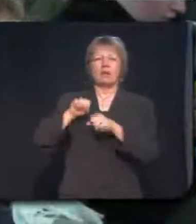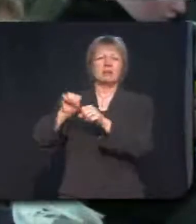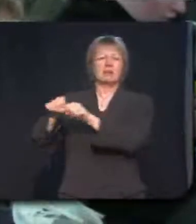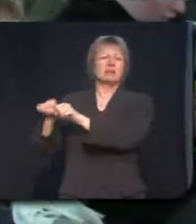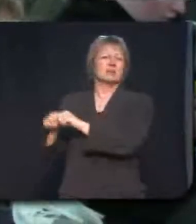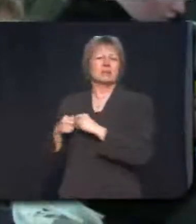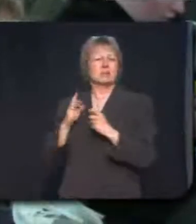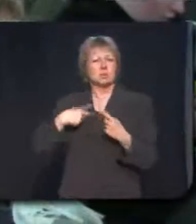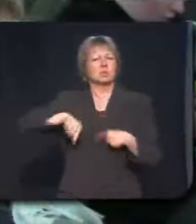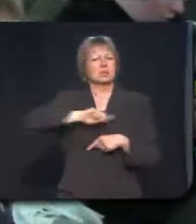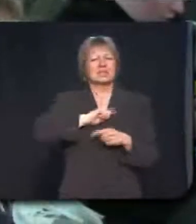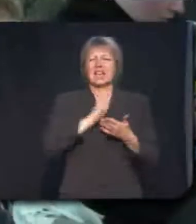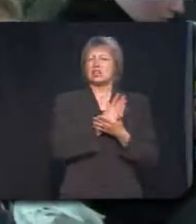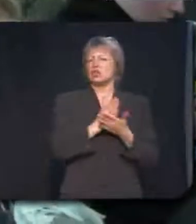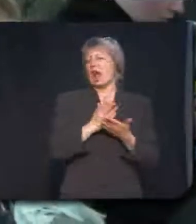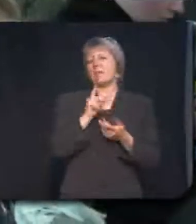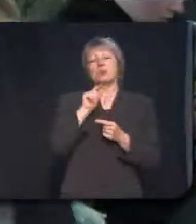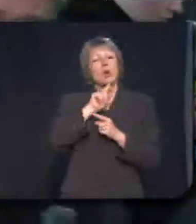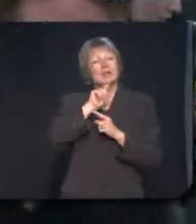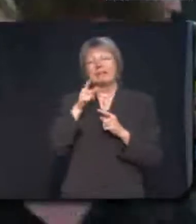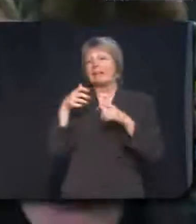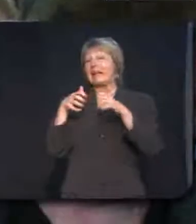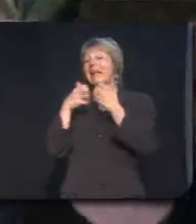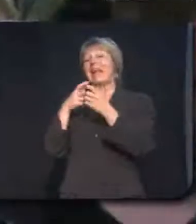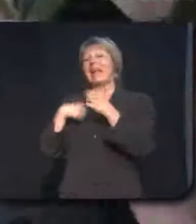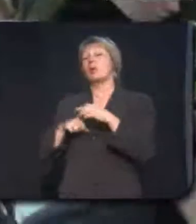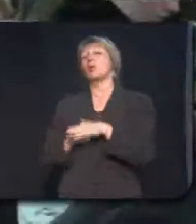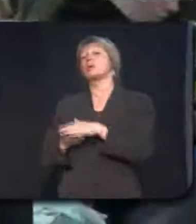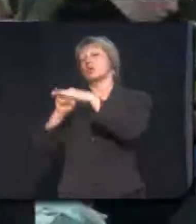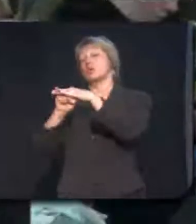bedeutet nicht dass wir Kriege unterstützen danke sehr